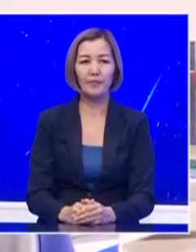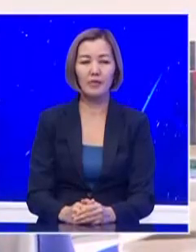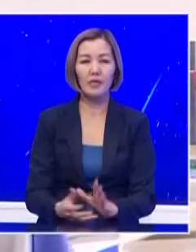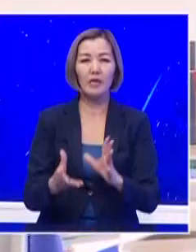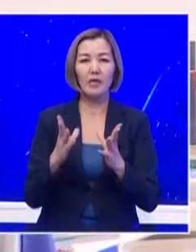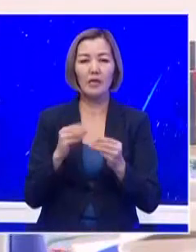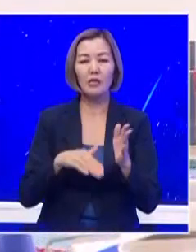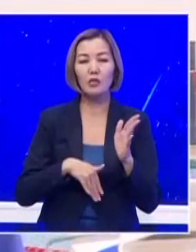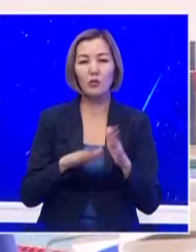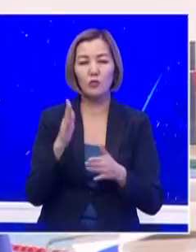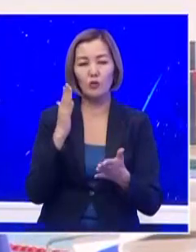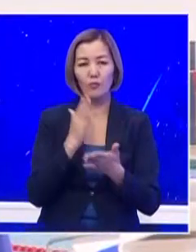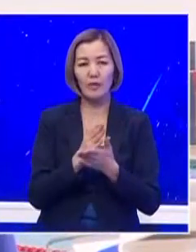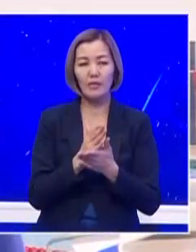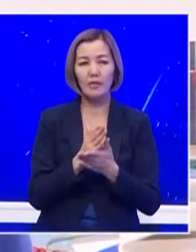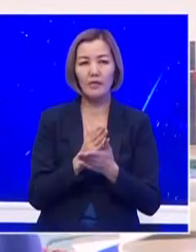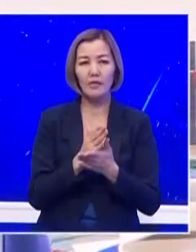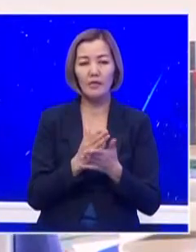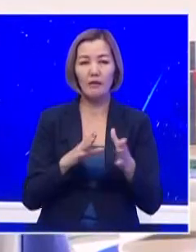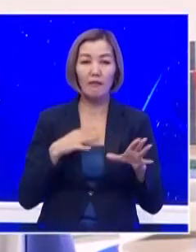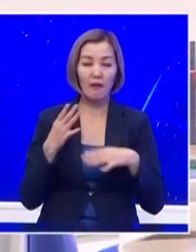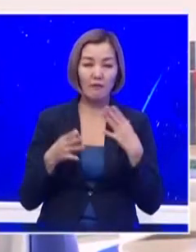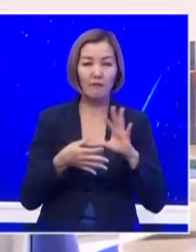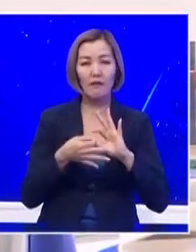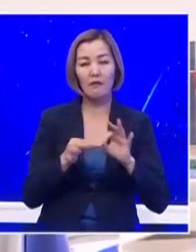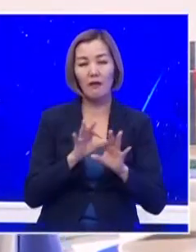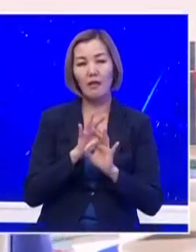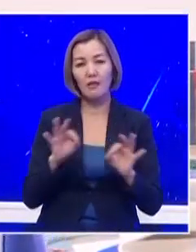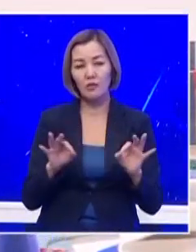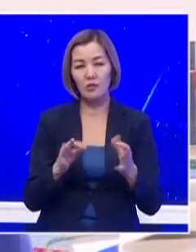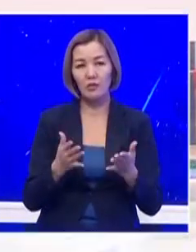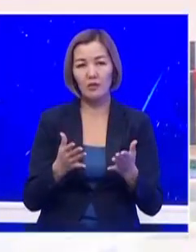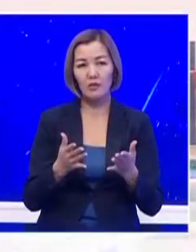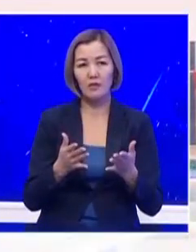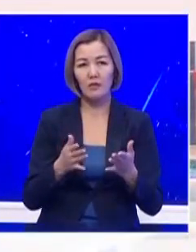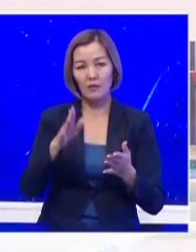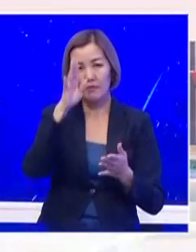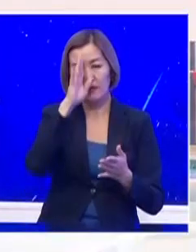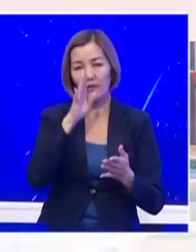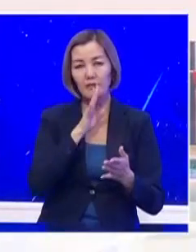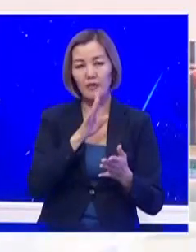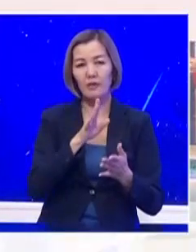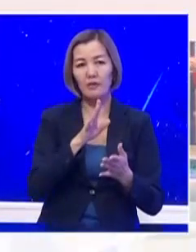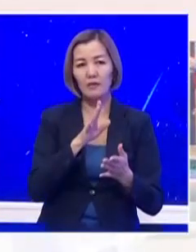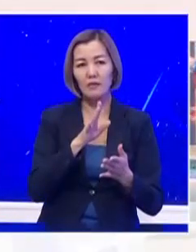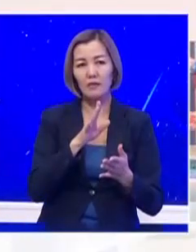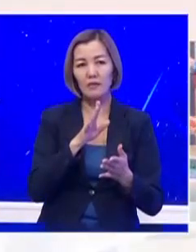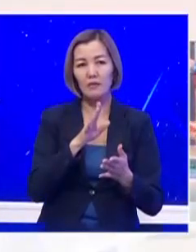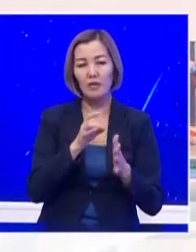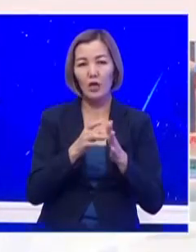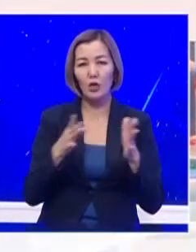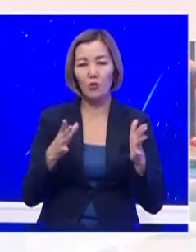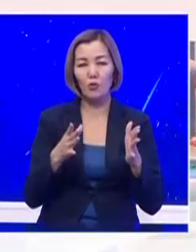Нәтижелер жаман емес балалардың. Дайындықтары да жақсы. Балалардың көбісі өзінің жақсы рекордтарын